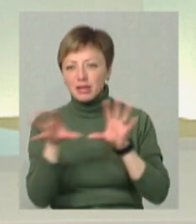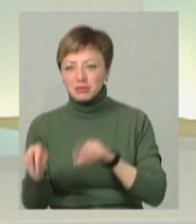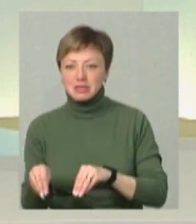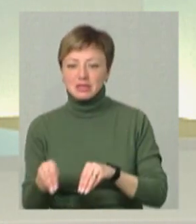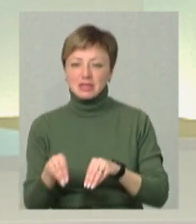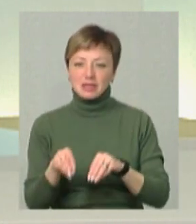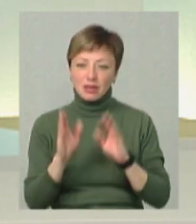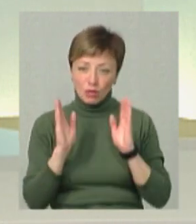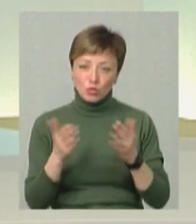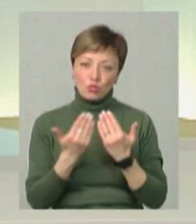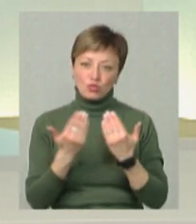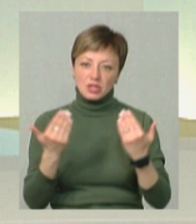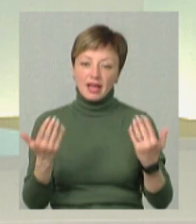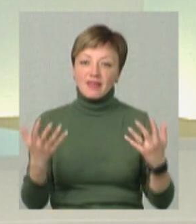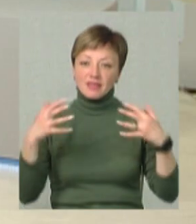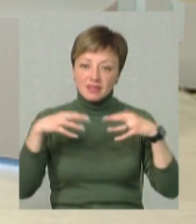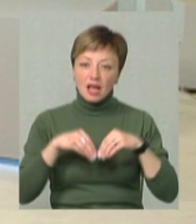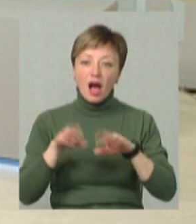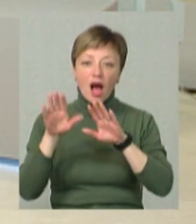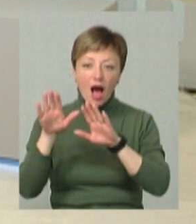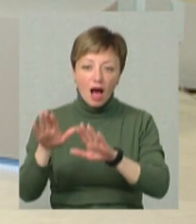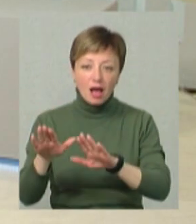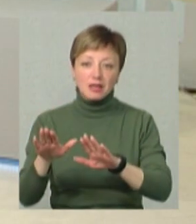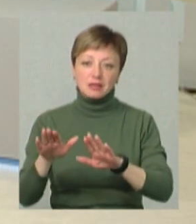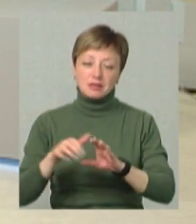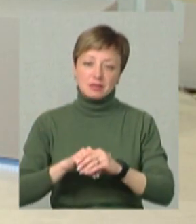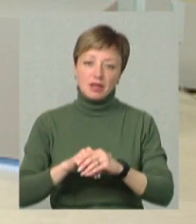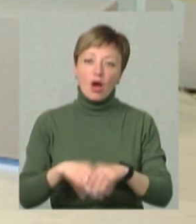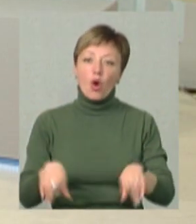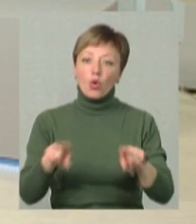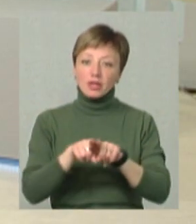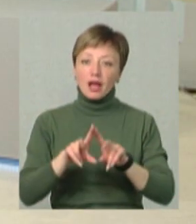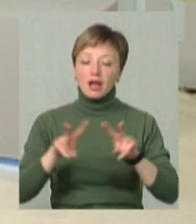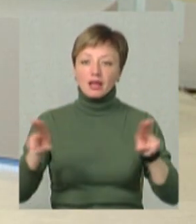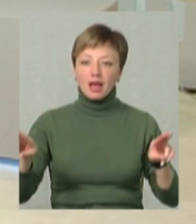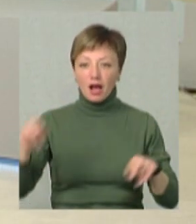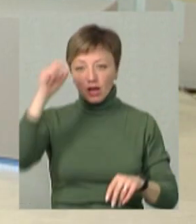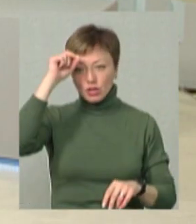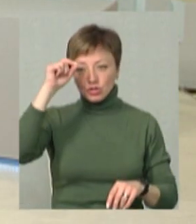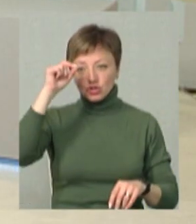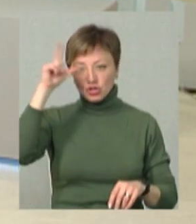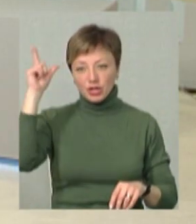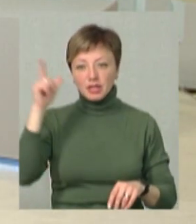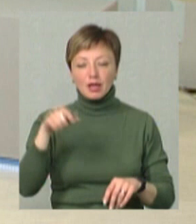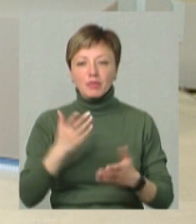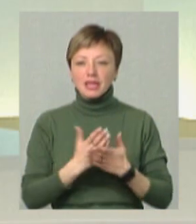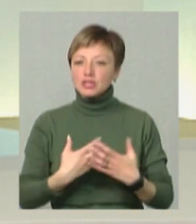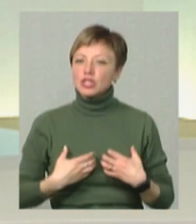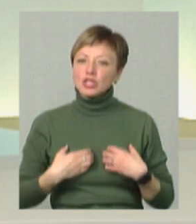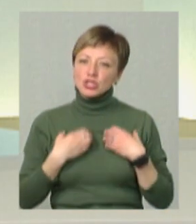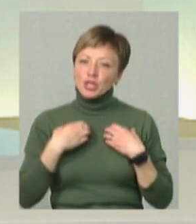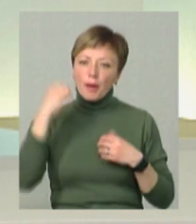перемістити. І хай собі там буде. Хай, отак, як в Празі зробили. Там є страшний